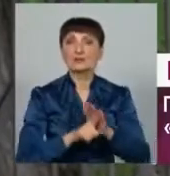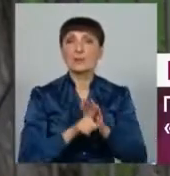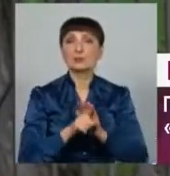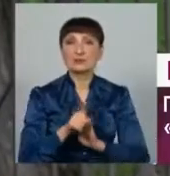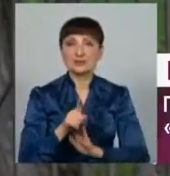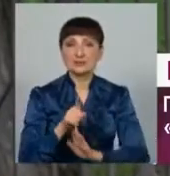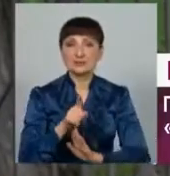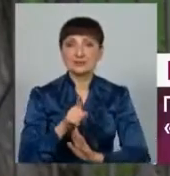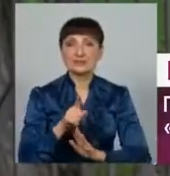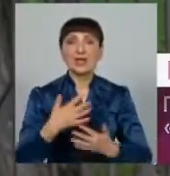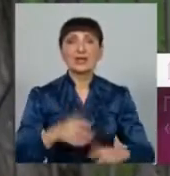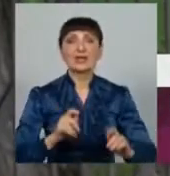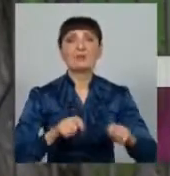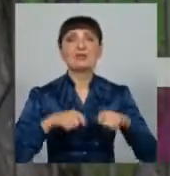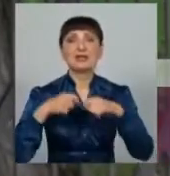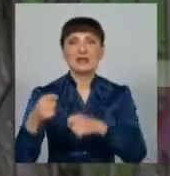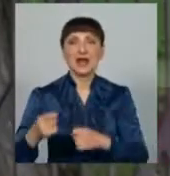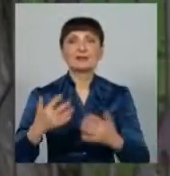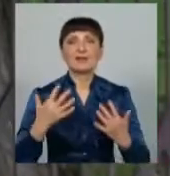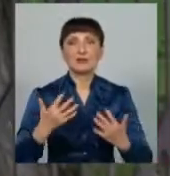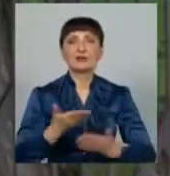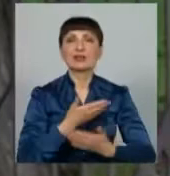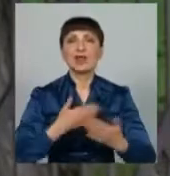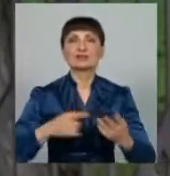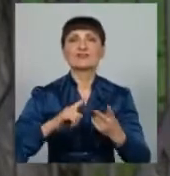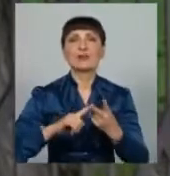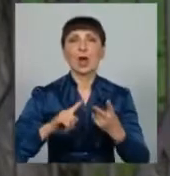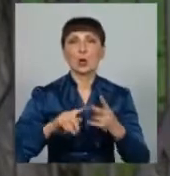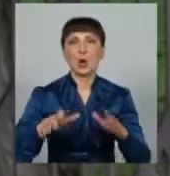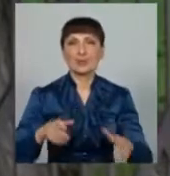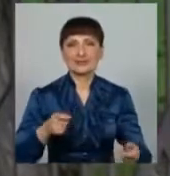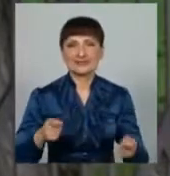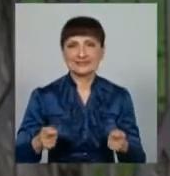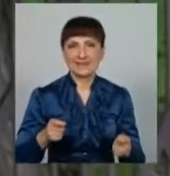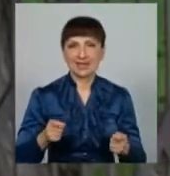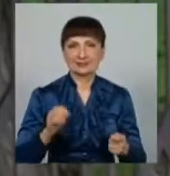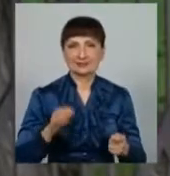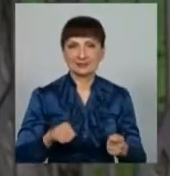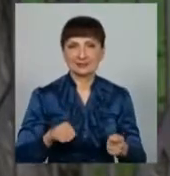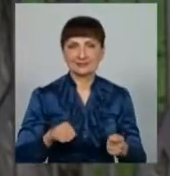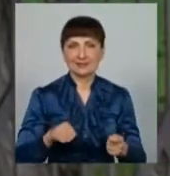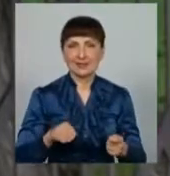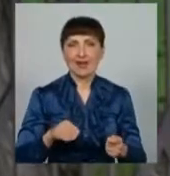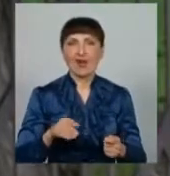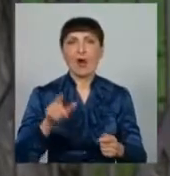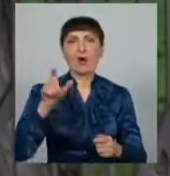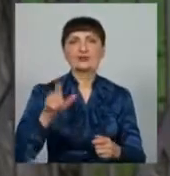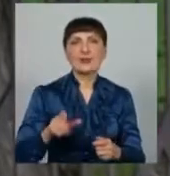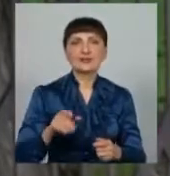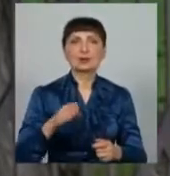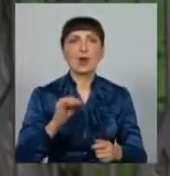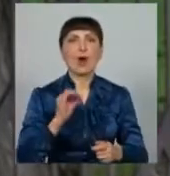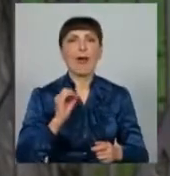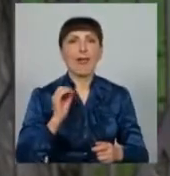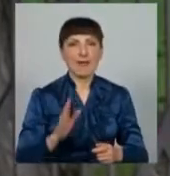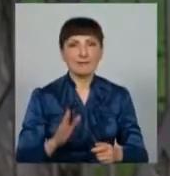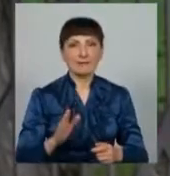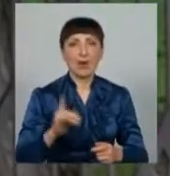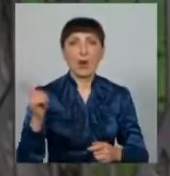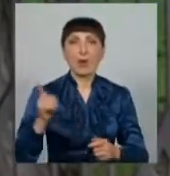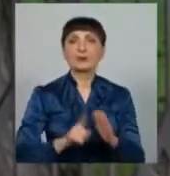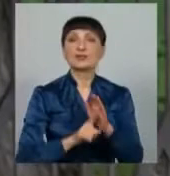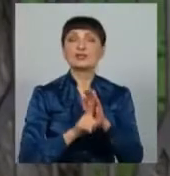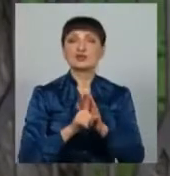с честью передал в руки нашего второго президента, господина Токаева, который